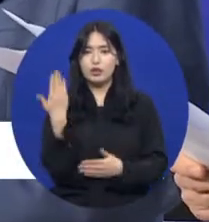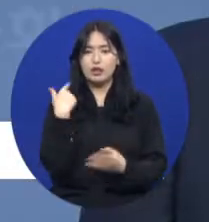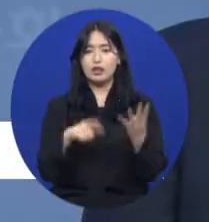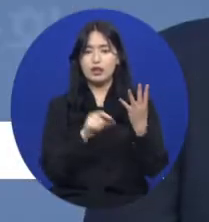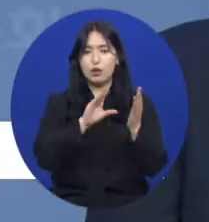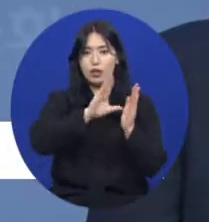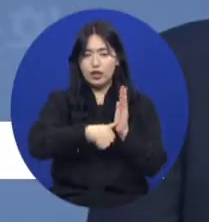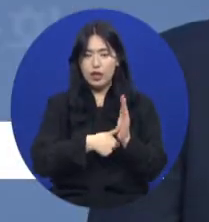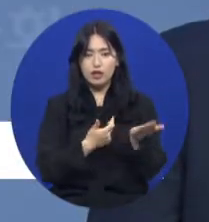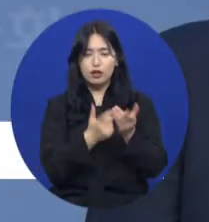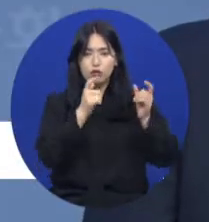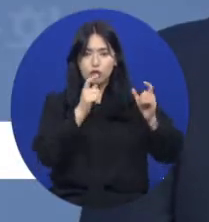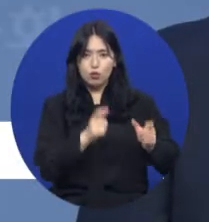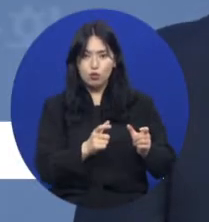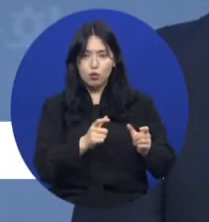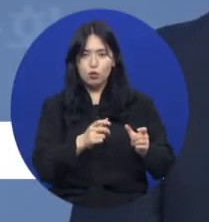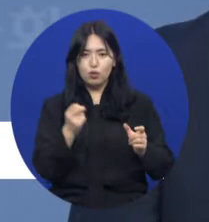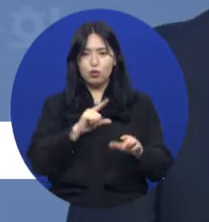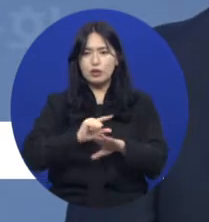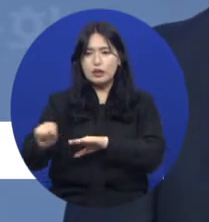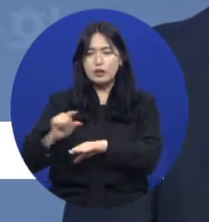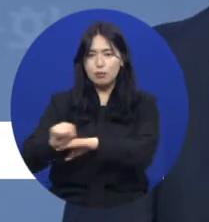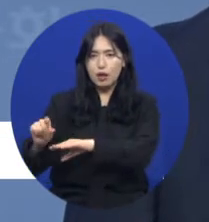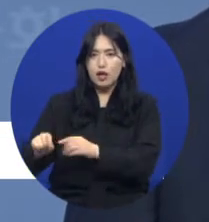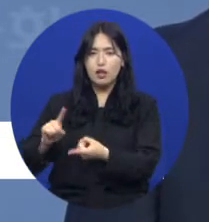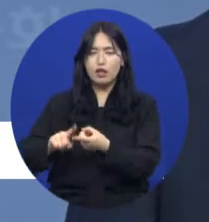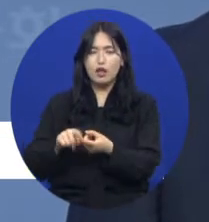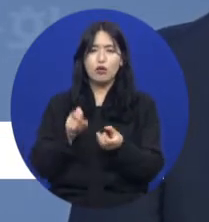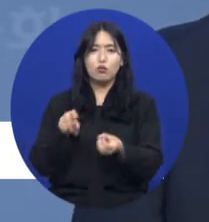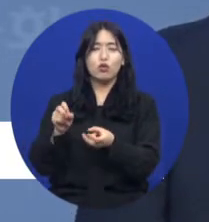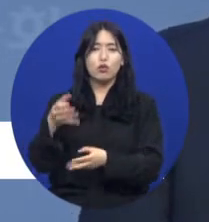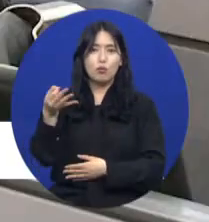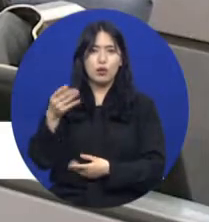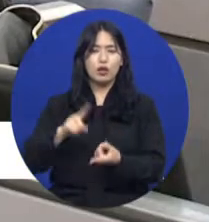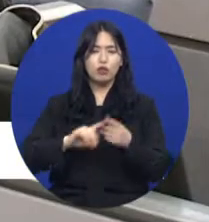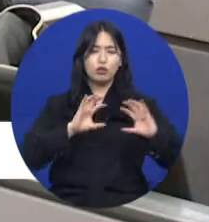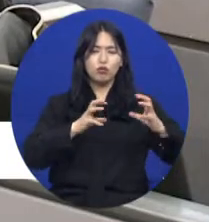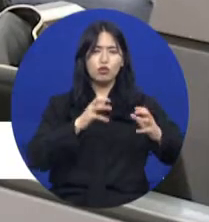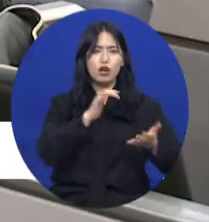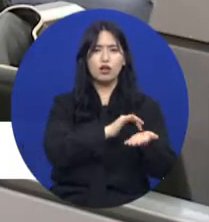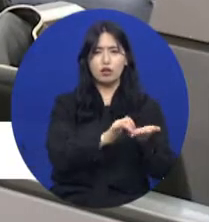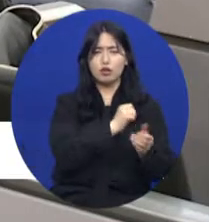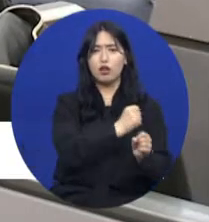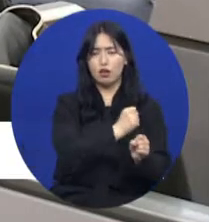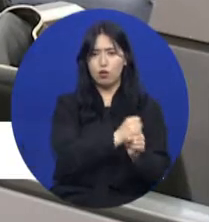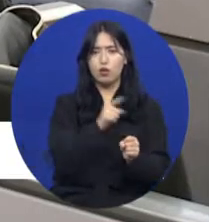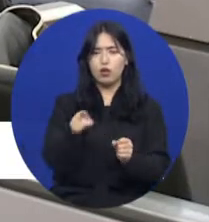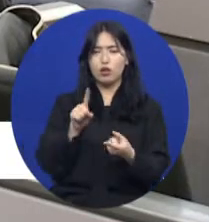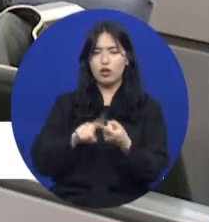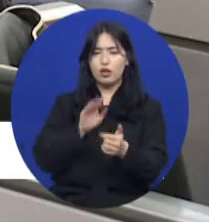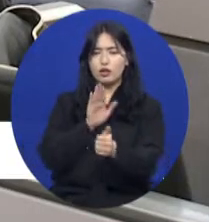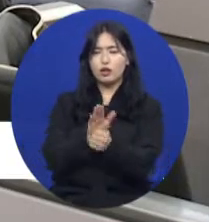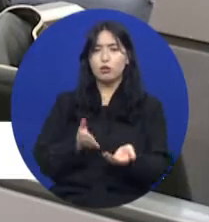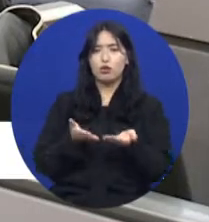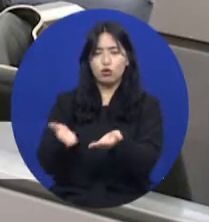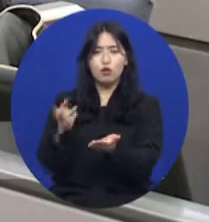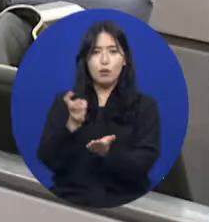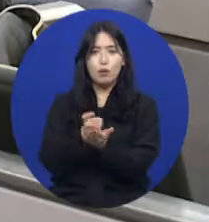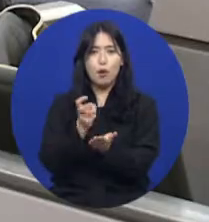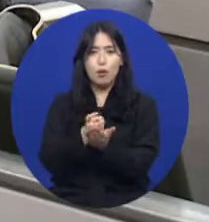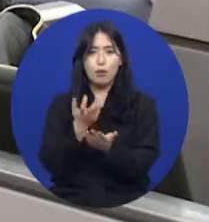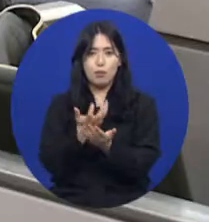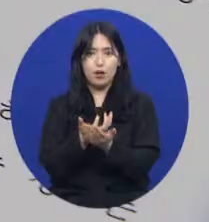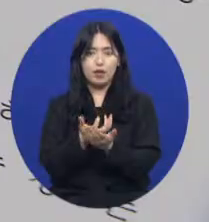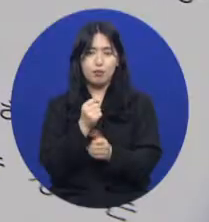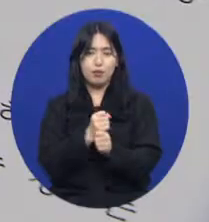4월 제주 등 도서와 산간 지역의 물류 서비스 요금을 국가가 개선하고 배송비를 지원하는 법안을